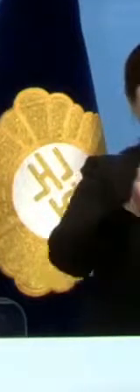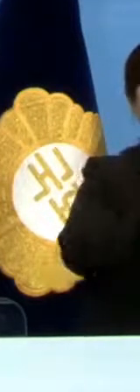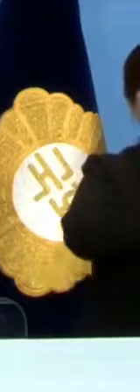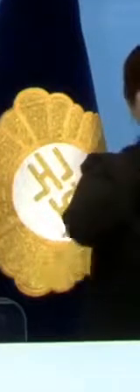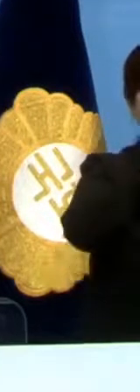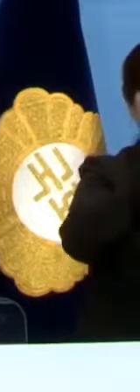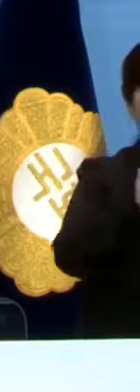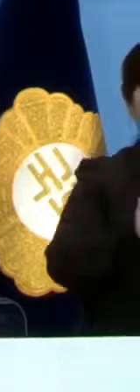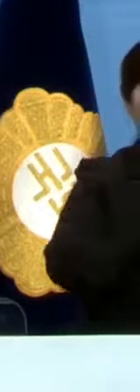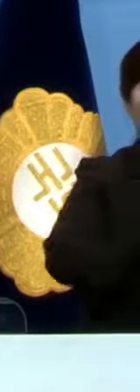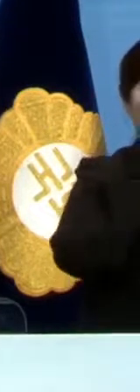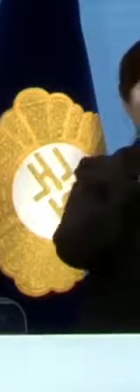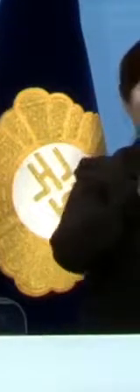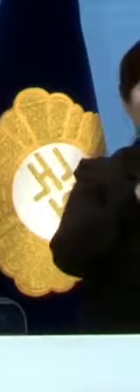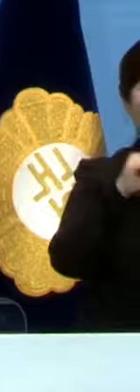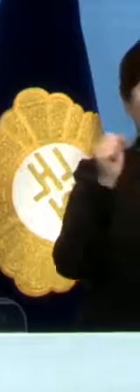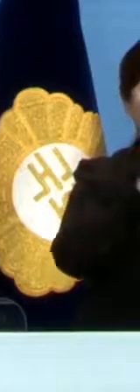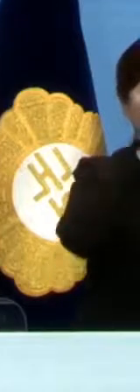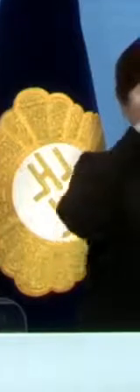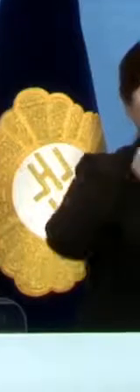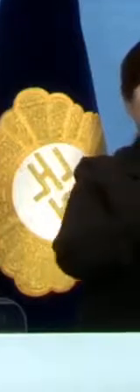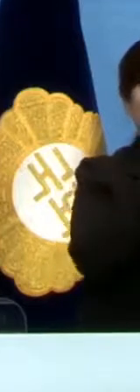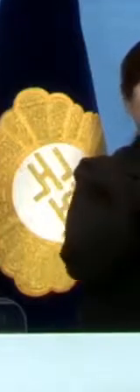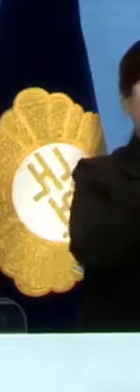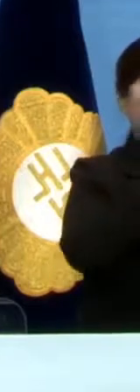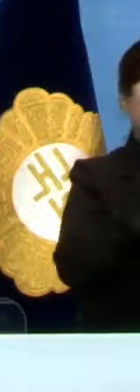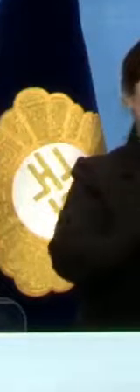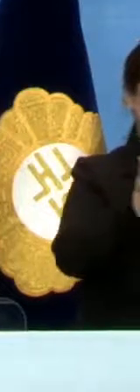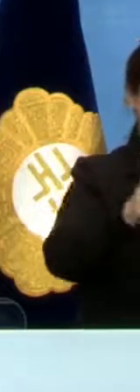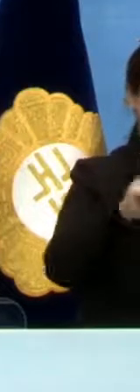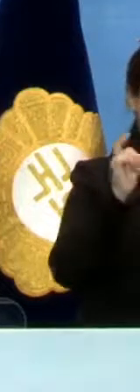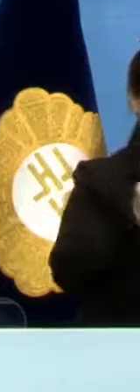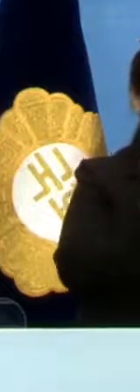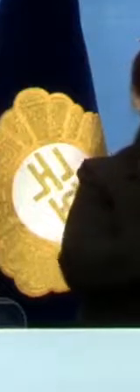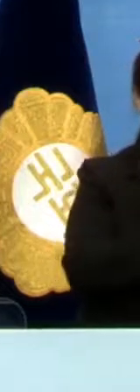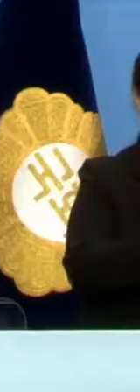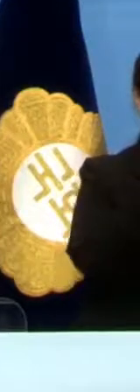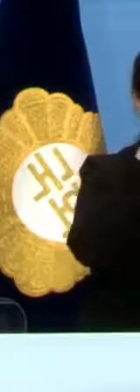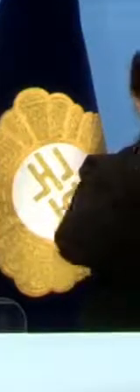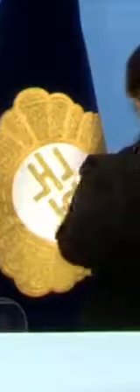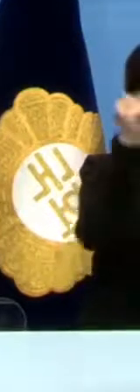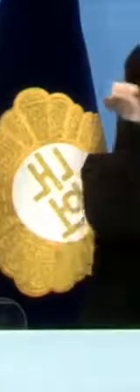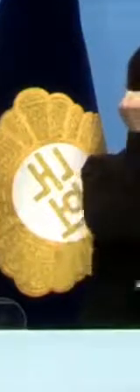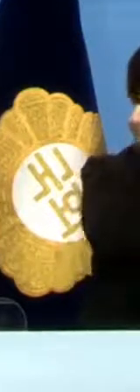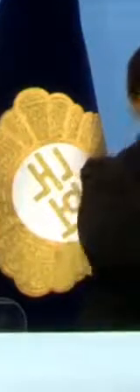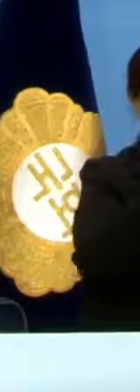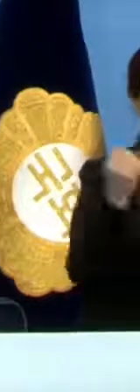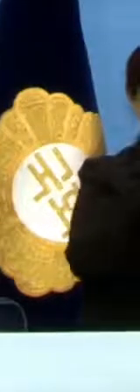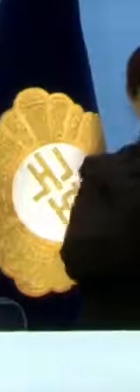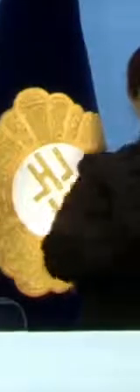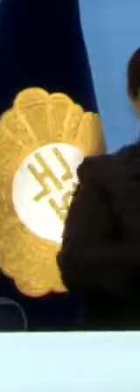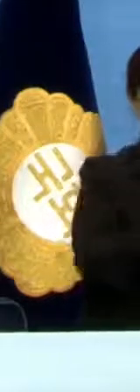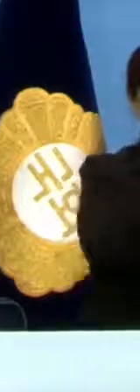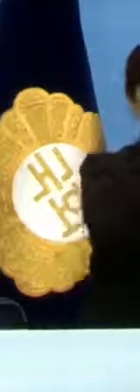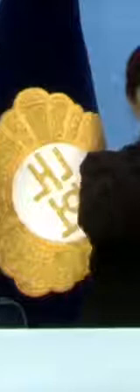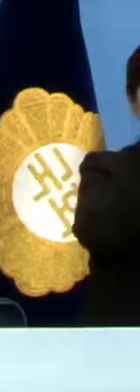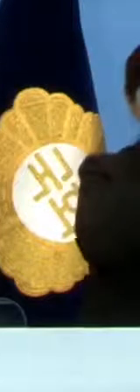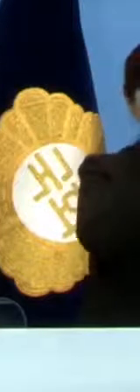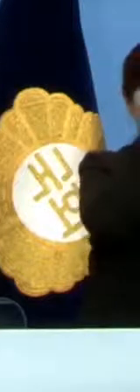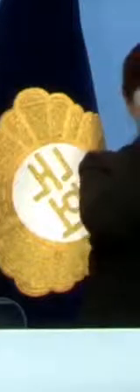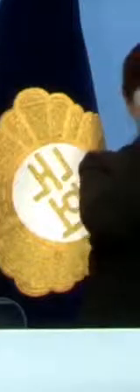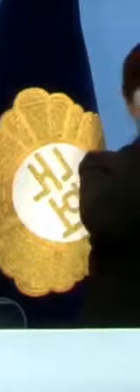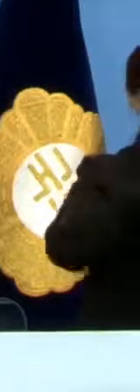동부가 해양수도로서의 위상을 강화하고 동부가 신경제 벨트의 중심지로서 거듭날 수 있도록 정부와 국회